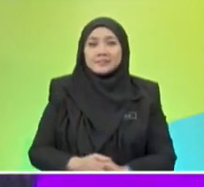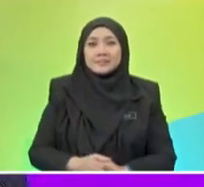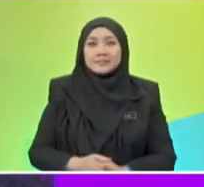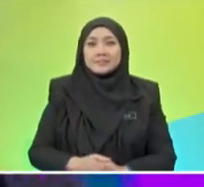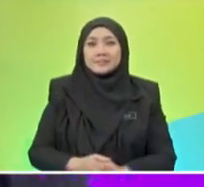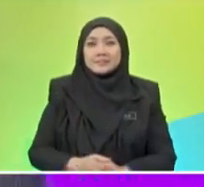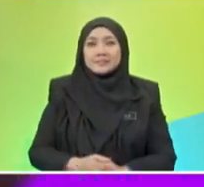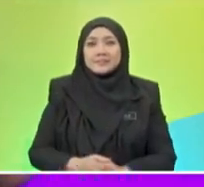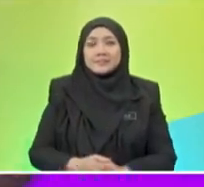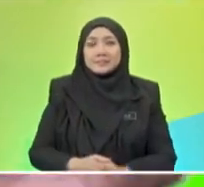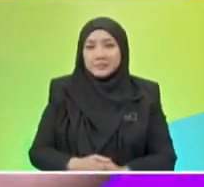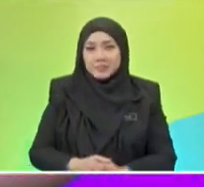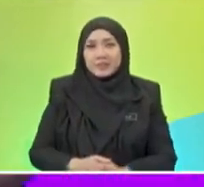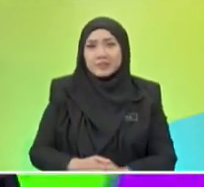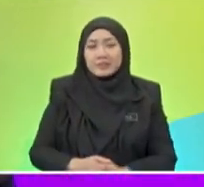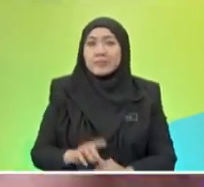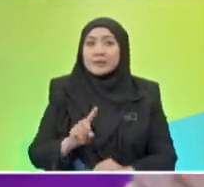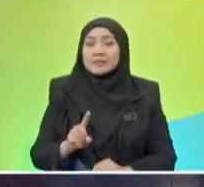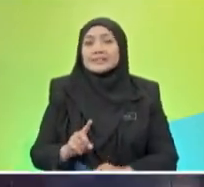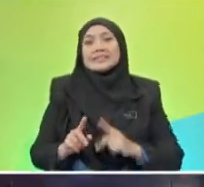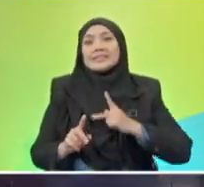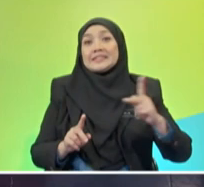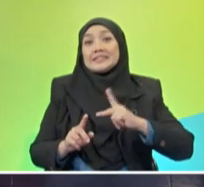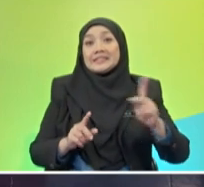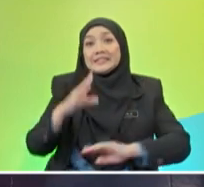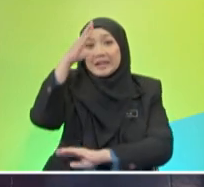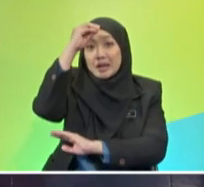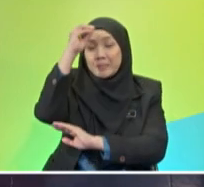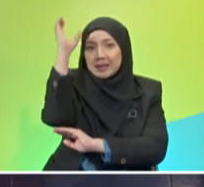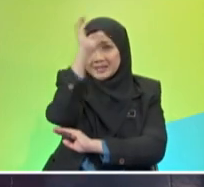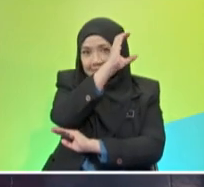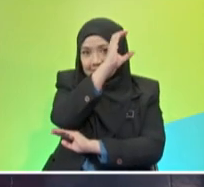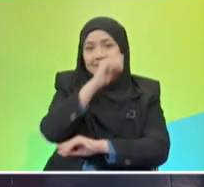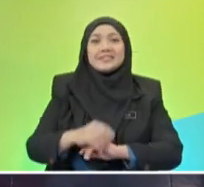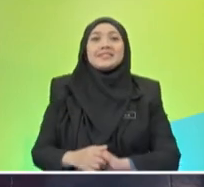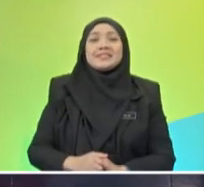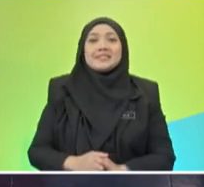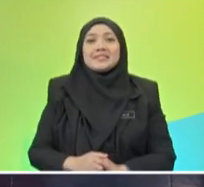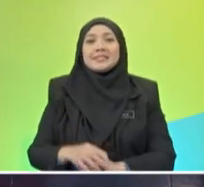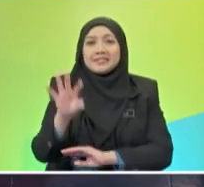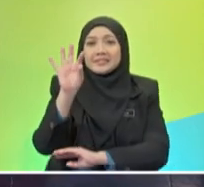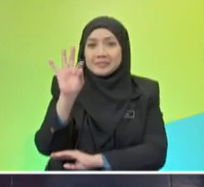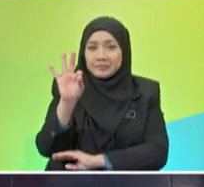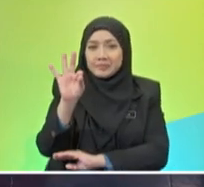Yang ni? Betul tak, cikgu? Betul. Okay. Itu nombor sembilan. Sembilan.